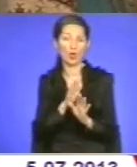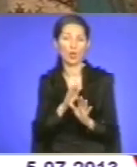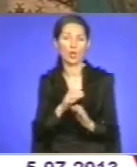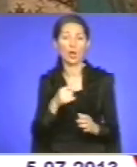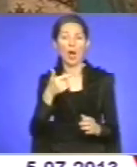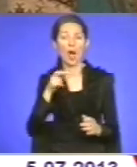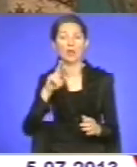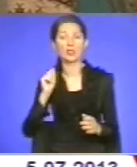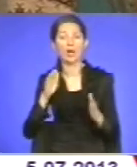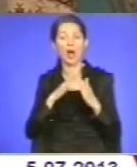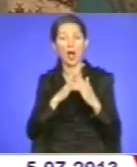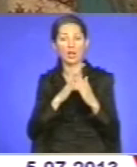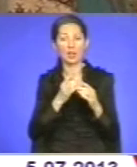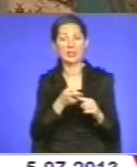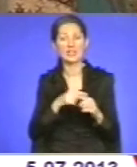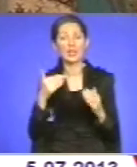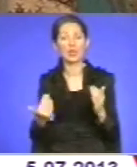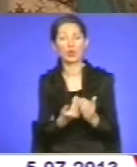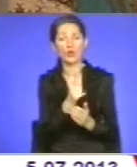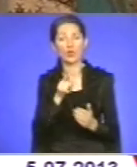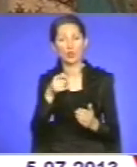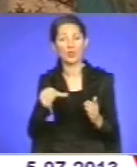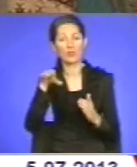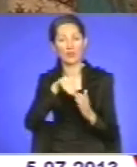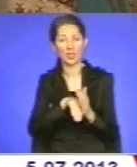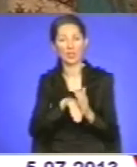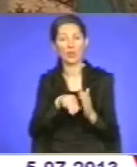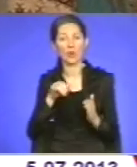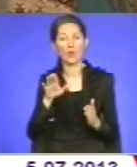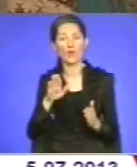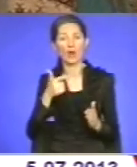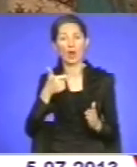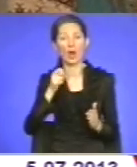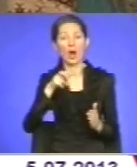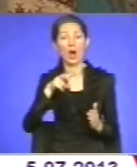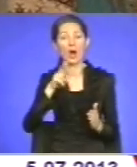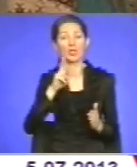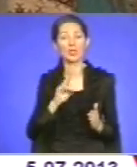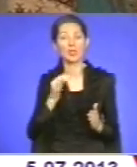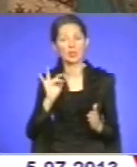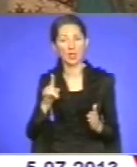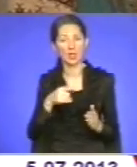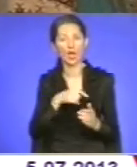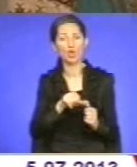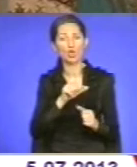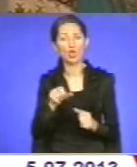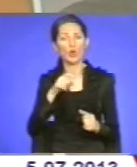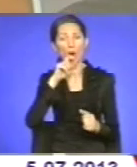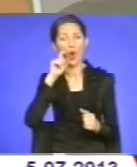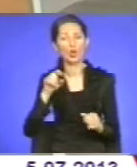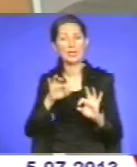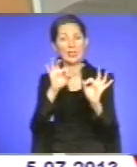хати. Оце от нове, що він вніс в галицьке і, зокрема, і взагалі в українське